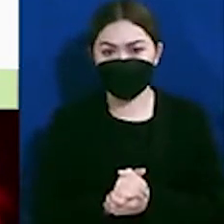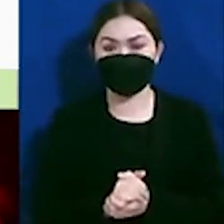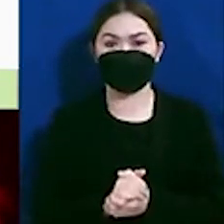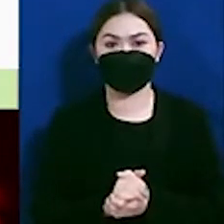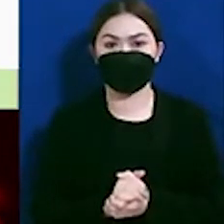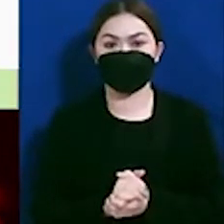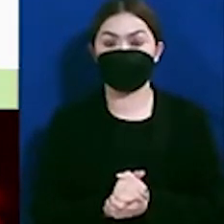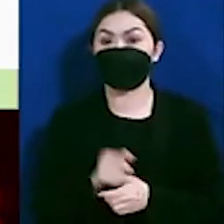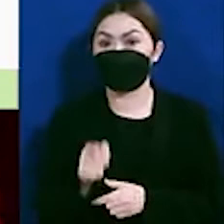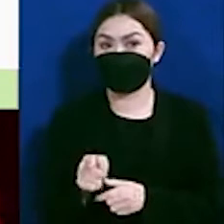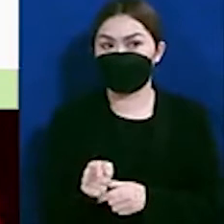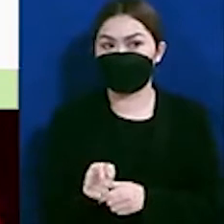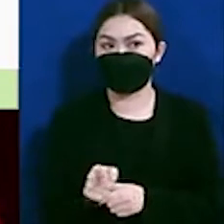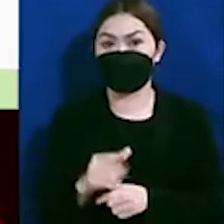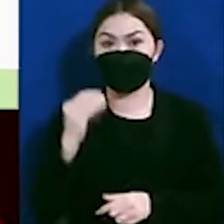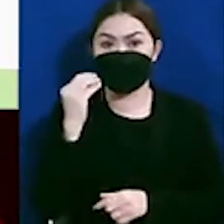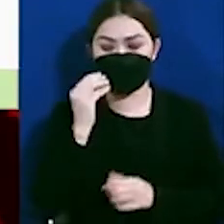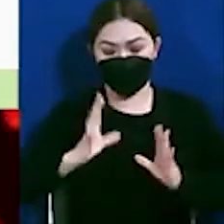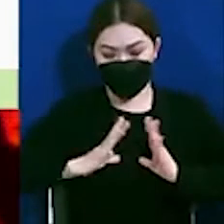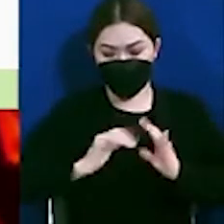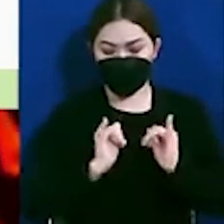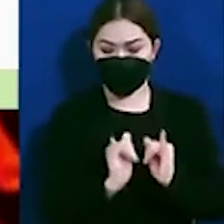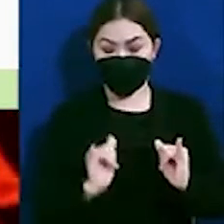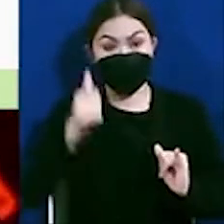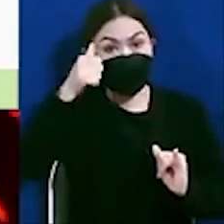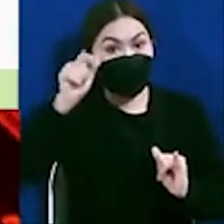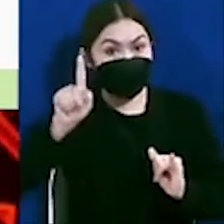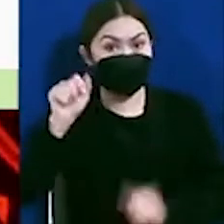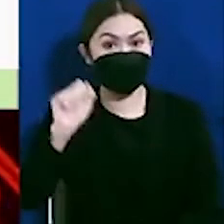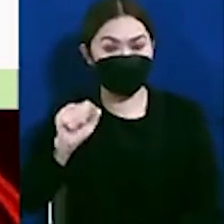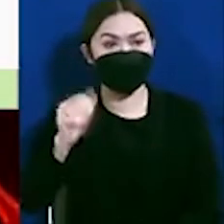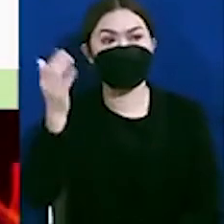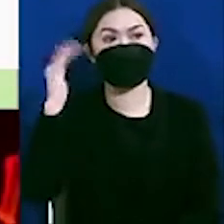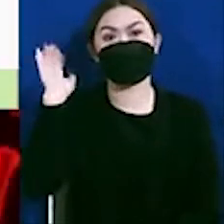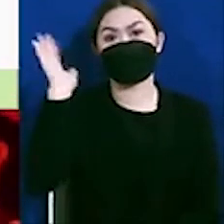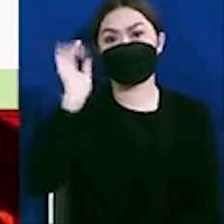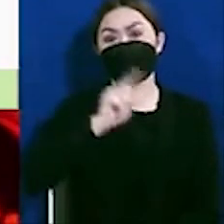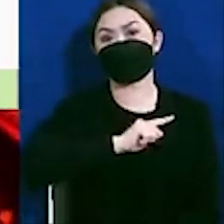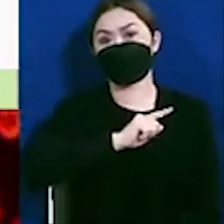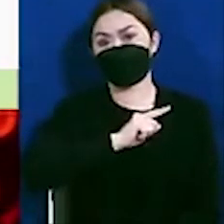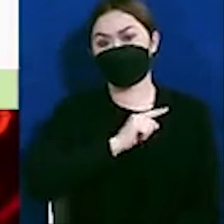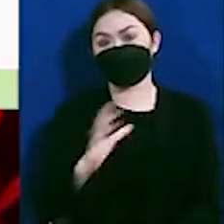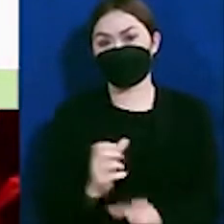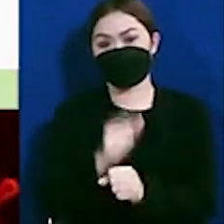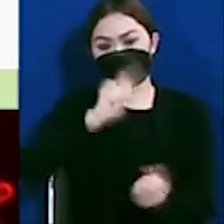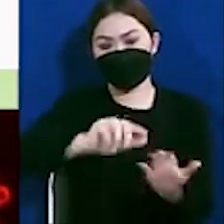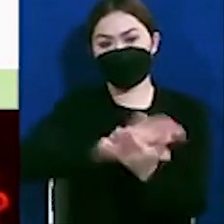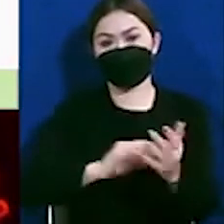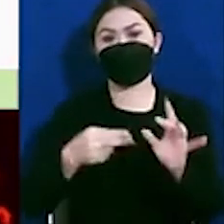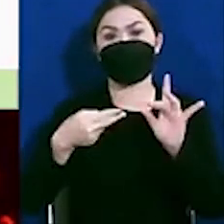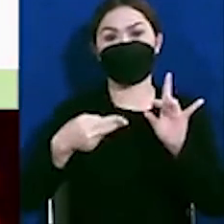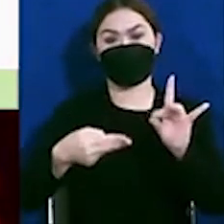อัตราการครองเตียงประจำวันนะครับเมื่อกี้ท่านโฆษกคุณน้อยก็ใช้รายงานไปและประเทศ 8หมื่น